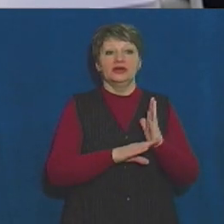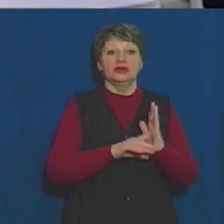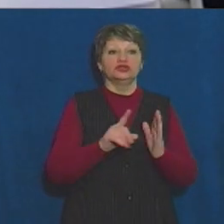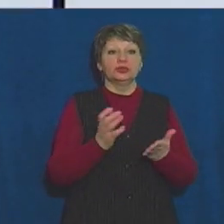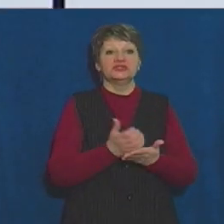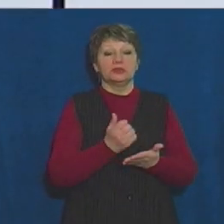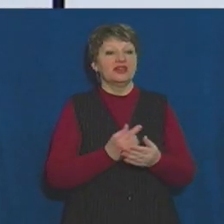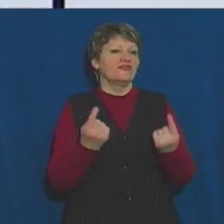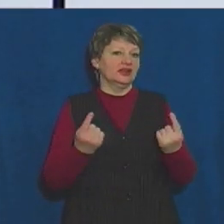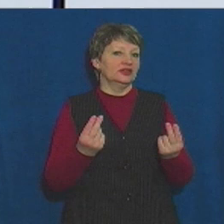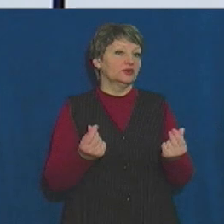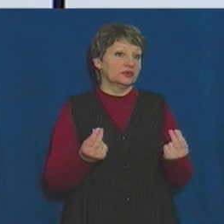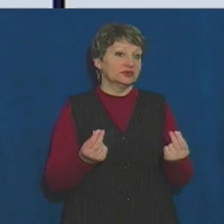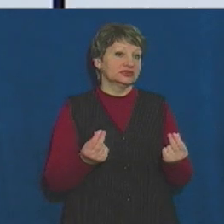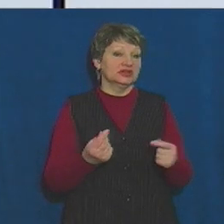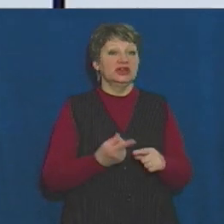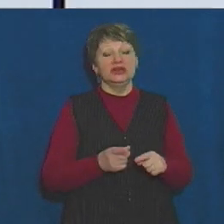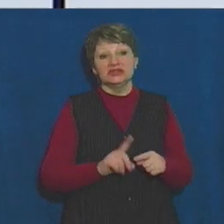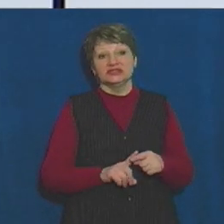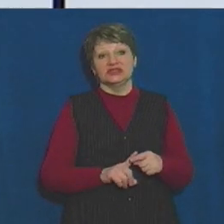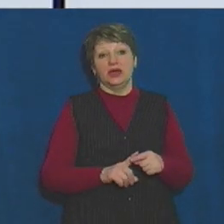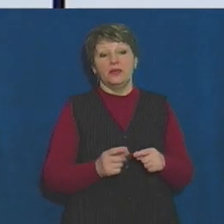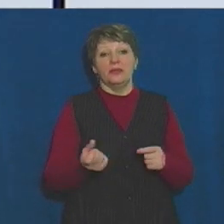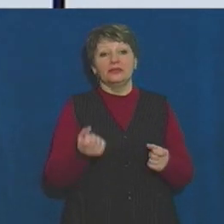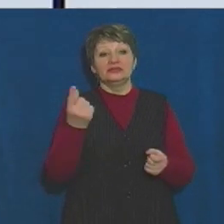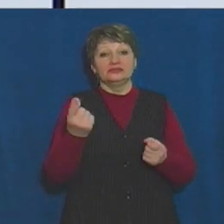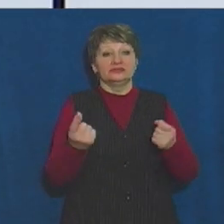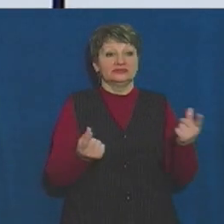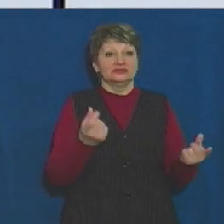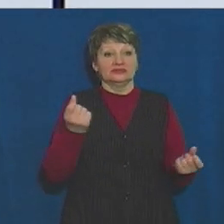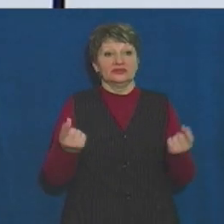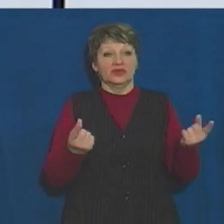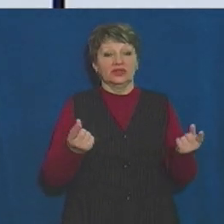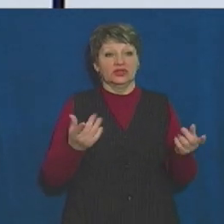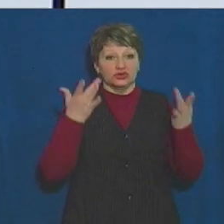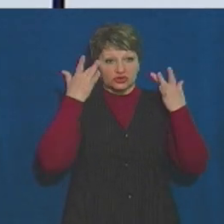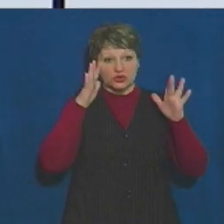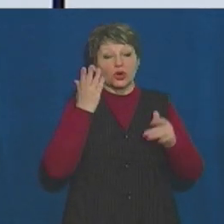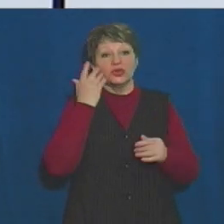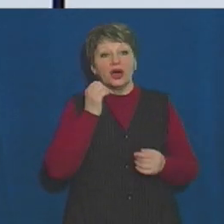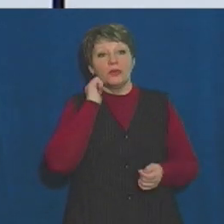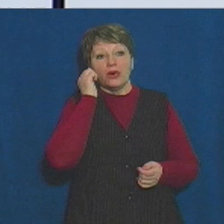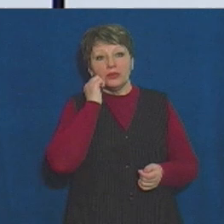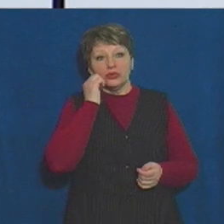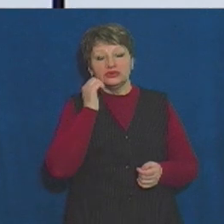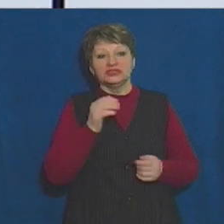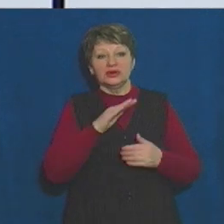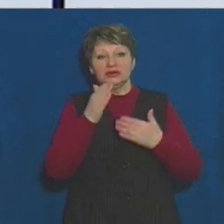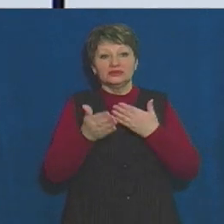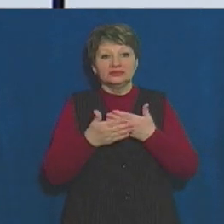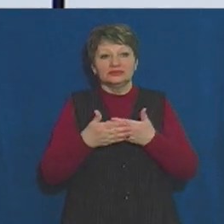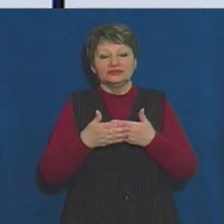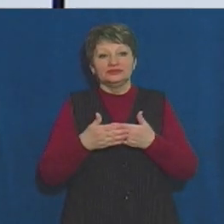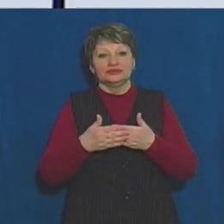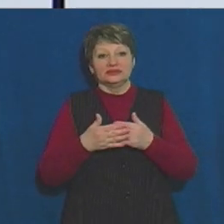якісь великі гроші. Це більше всього такі поодинокі випадки, коли там якась бабуся десь під селом, десь собі щось пішла і зрубала якусь